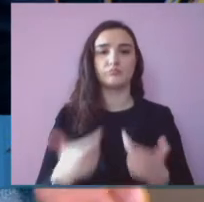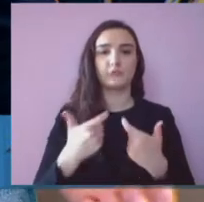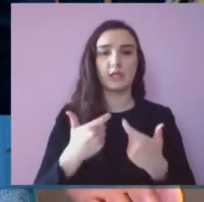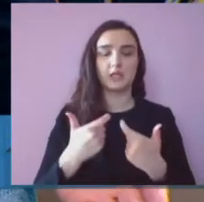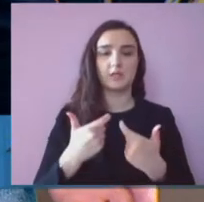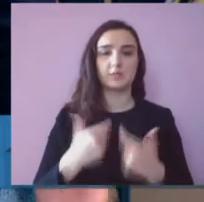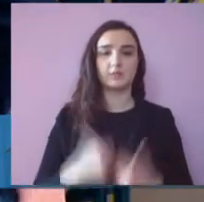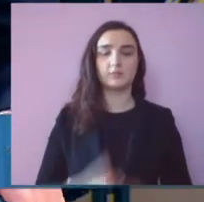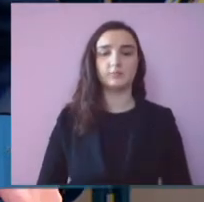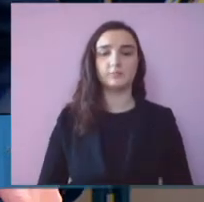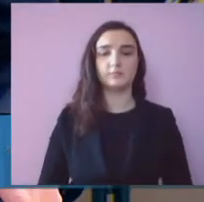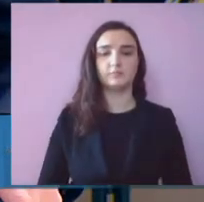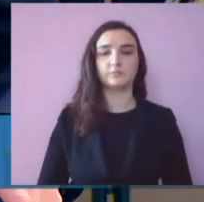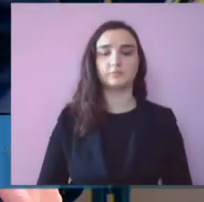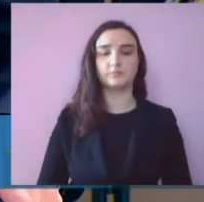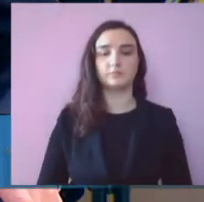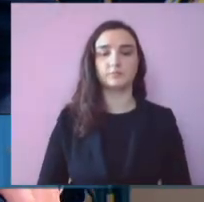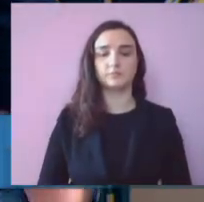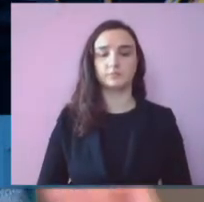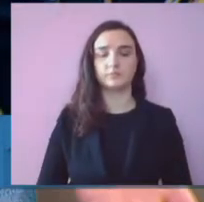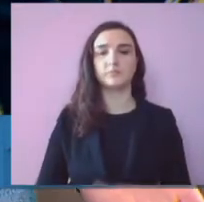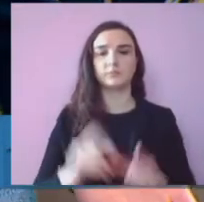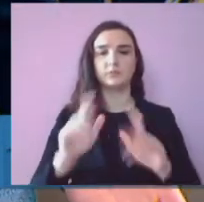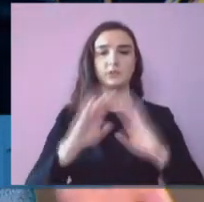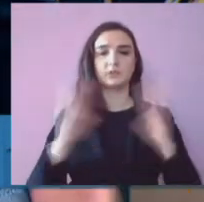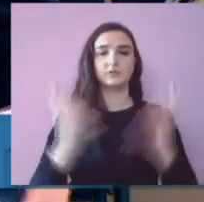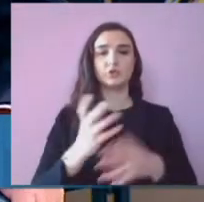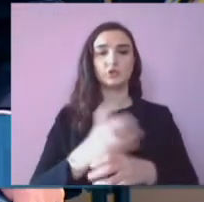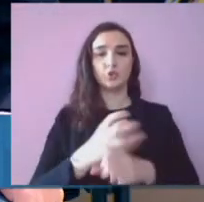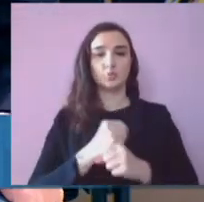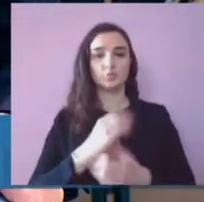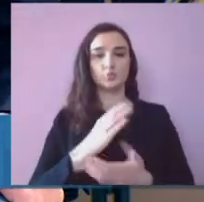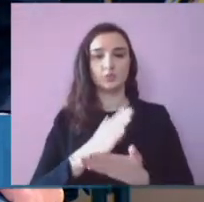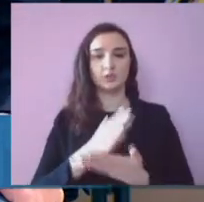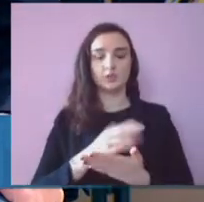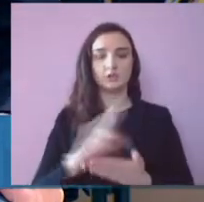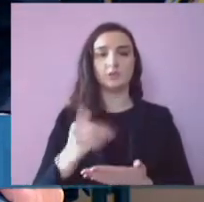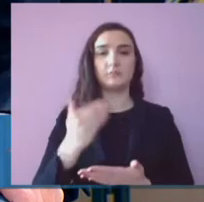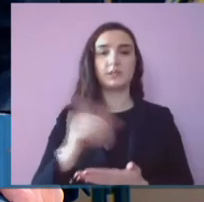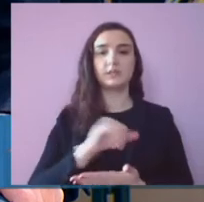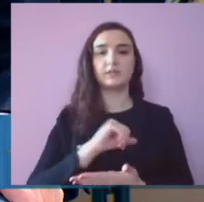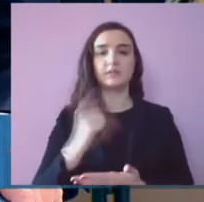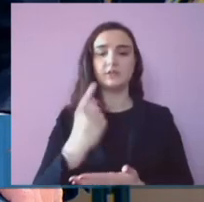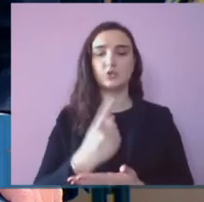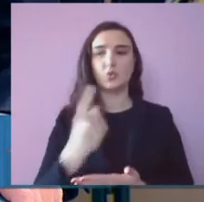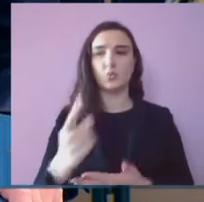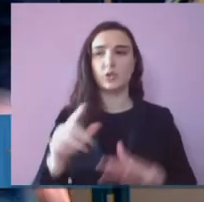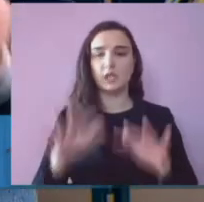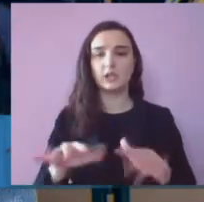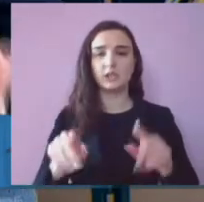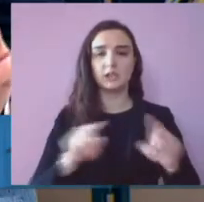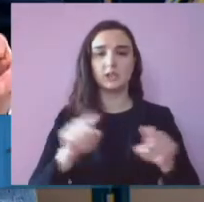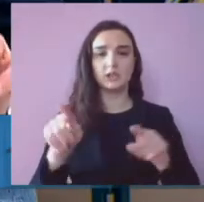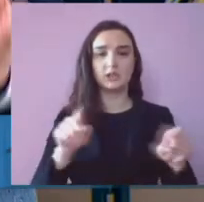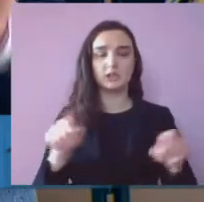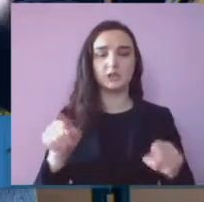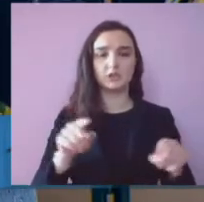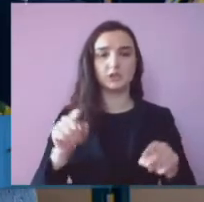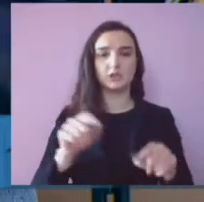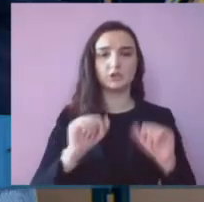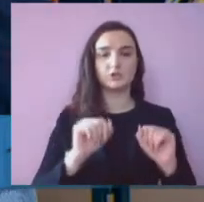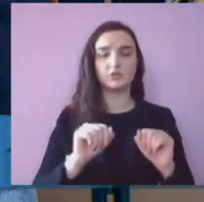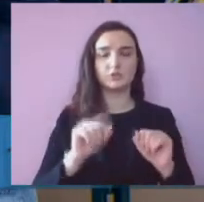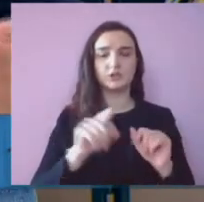რა თქმა უნდა ეს სივრცე შეზღუდულია. რა თქმა უნდა, მან თითოული კუთხე კუნჭული, თითოული შესაძრომი,